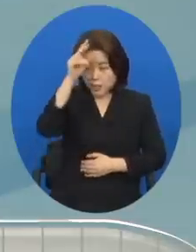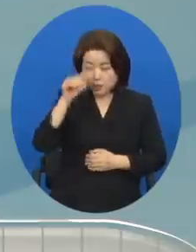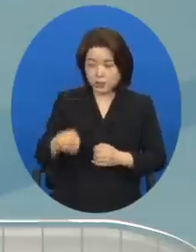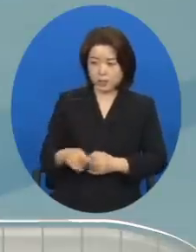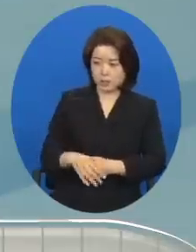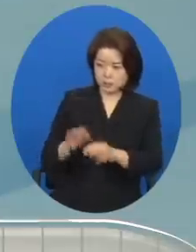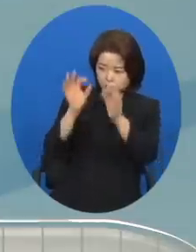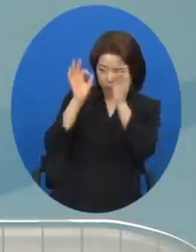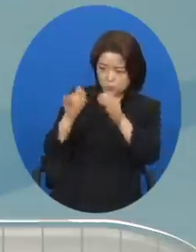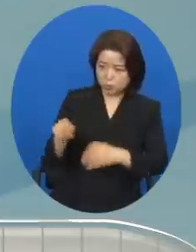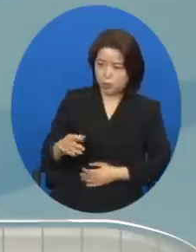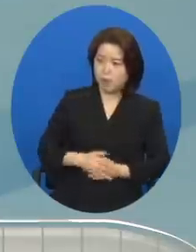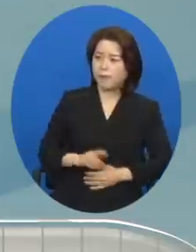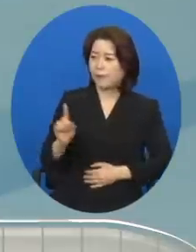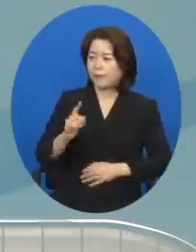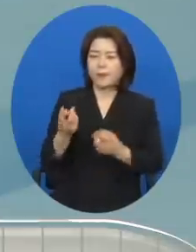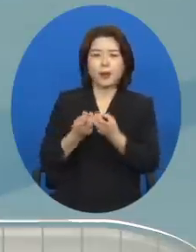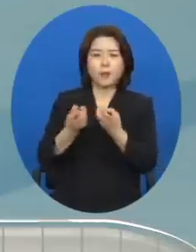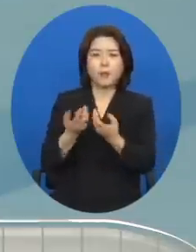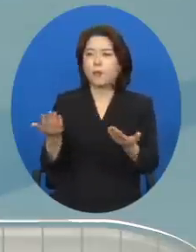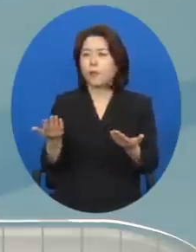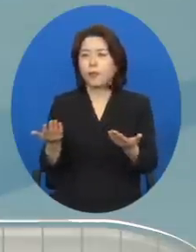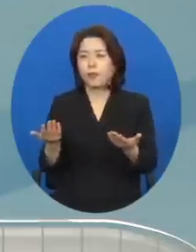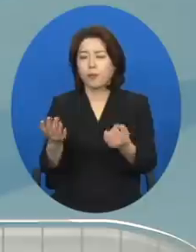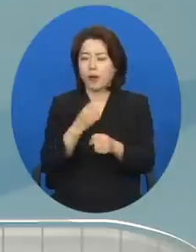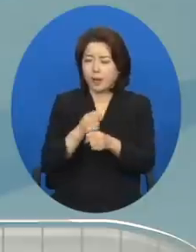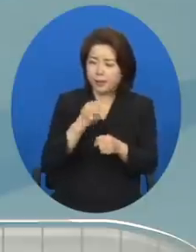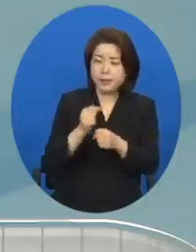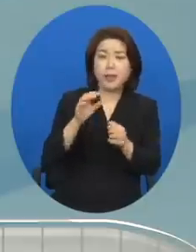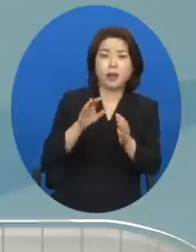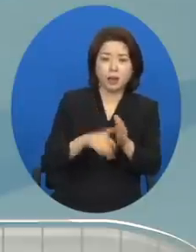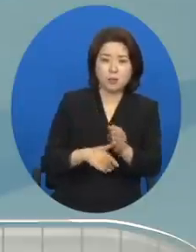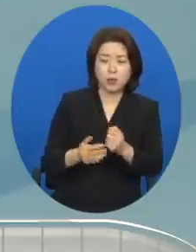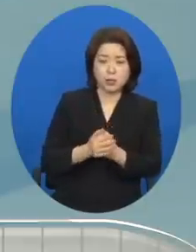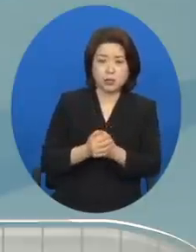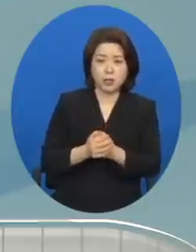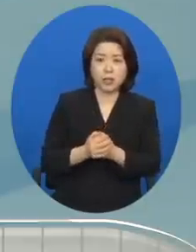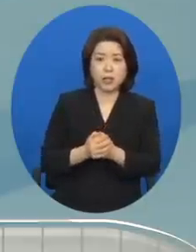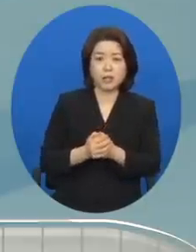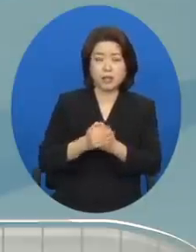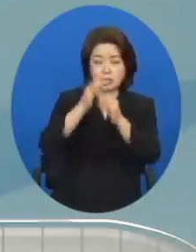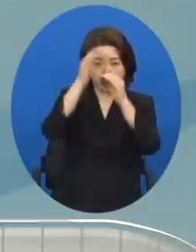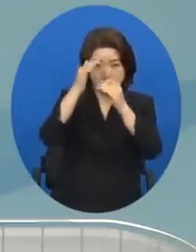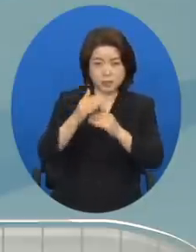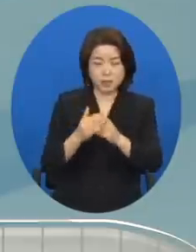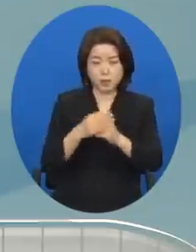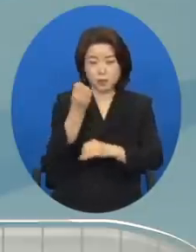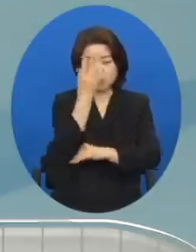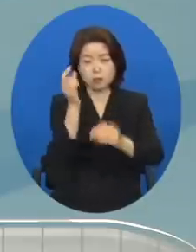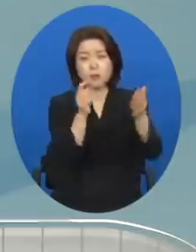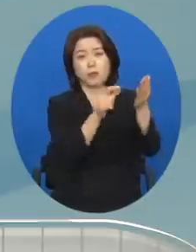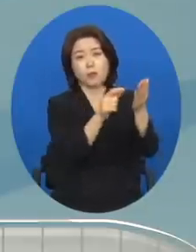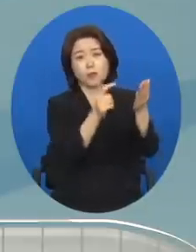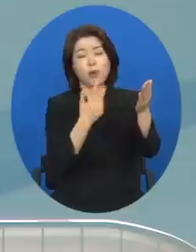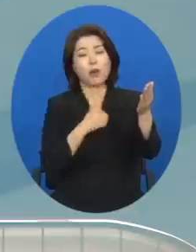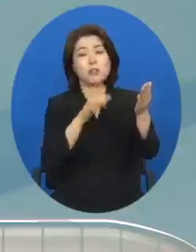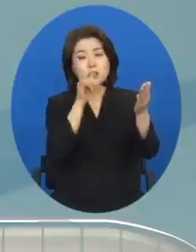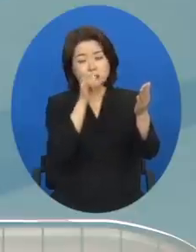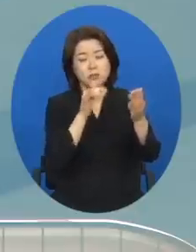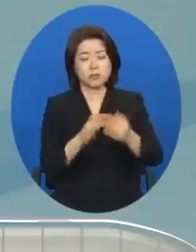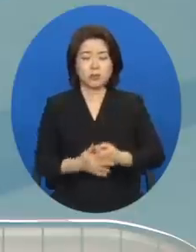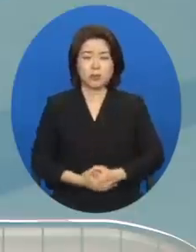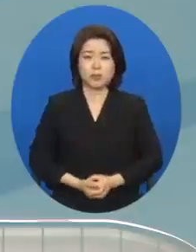그분을 도대체 어떻게 처리를 해야 될지 난감해서 하는 그런 내용이 신문 기사에 오른